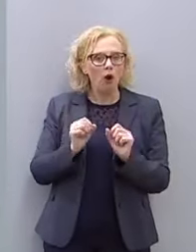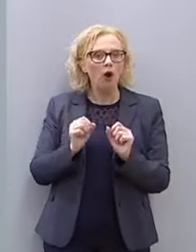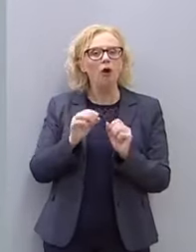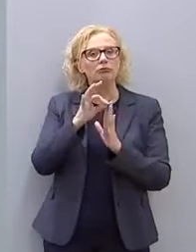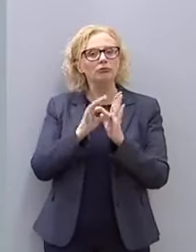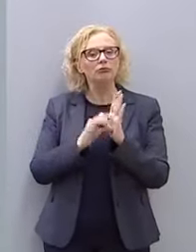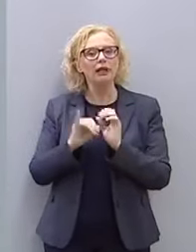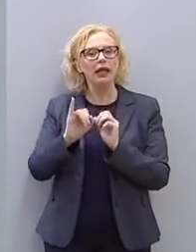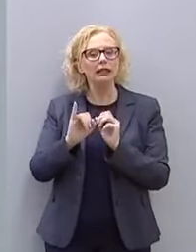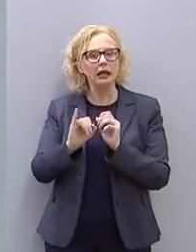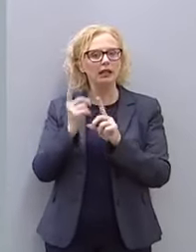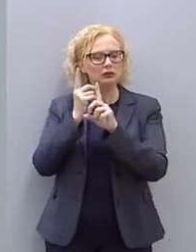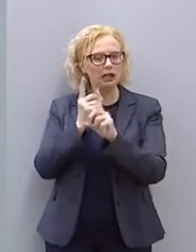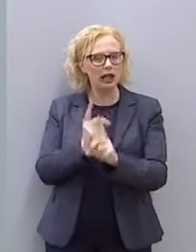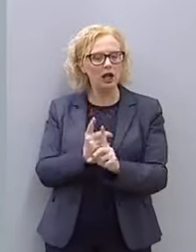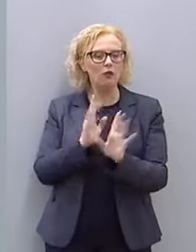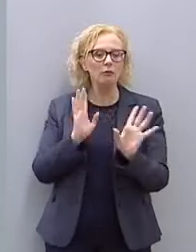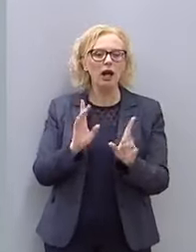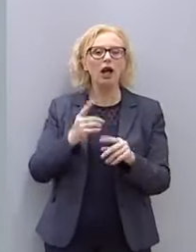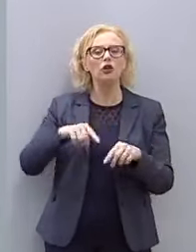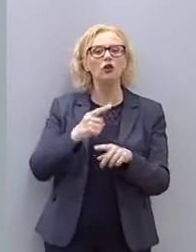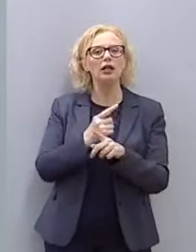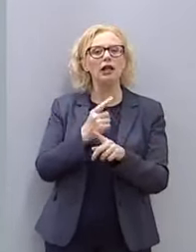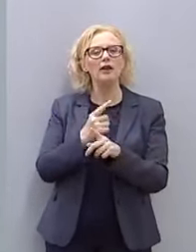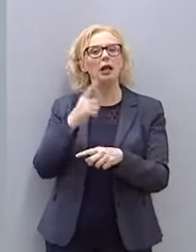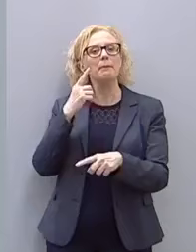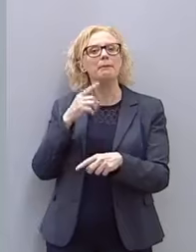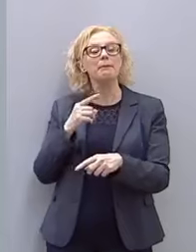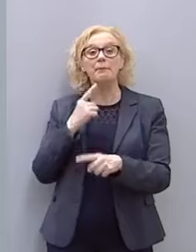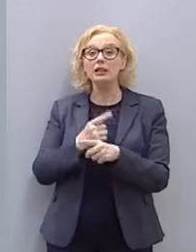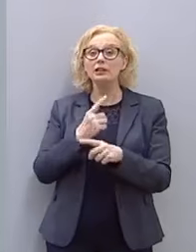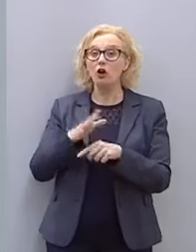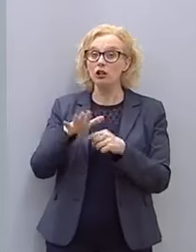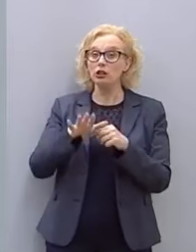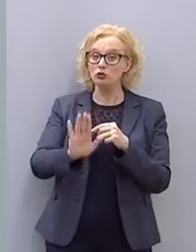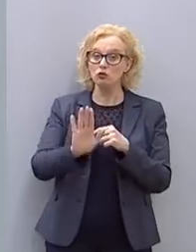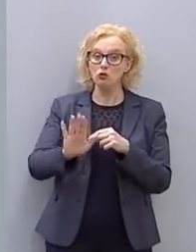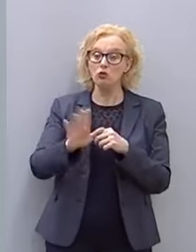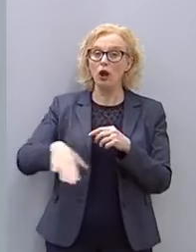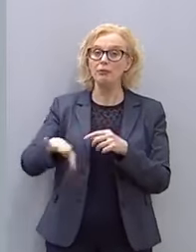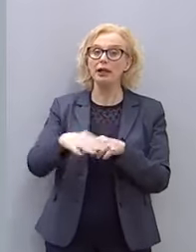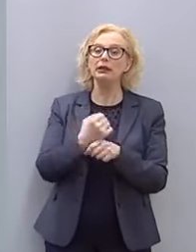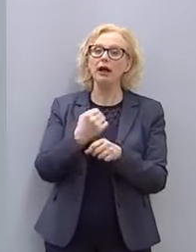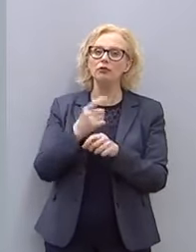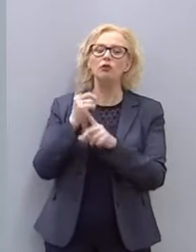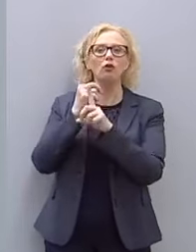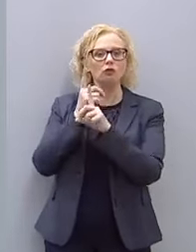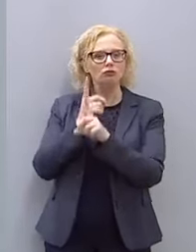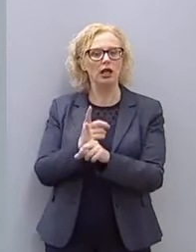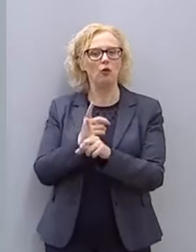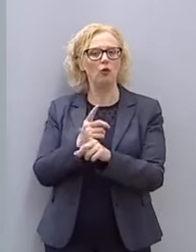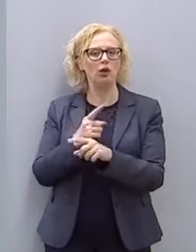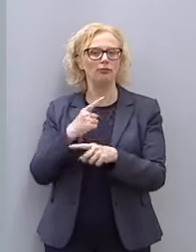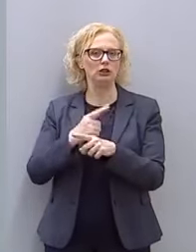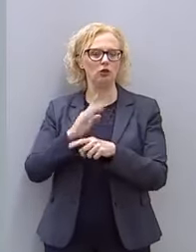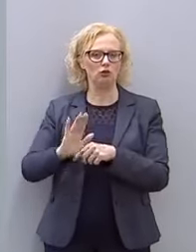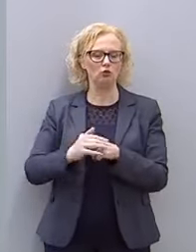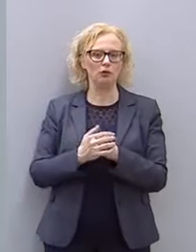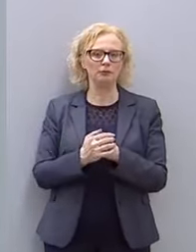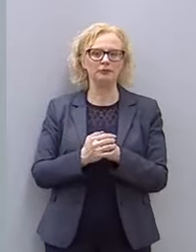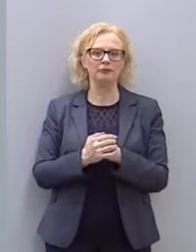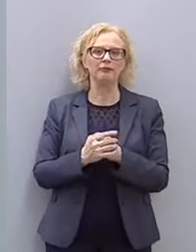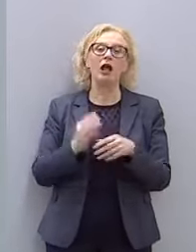cercheremo anche di venire incontro alle legittime richieste del mondo del mondo produttivo all'interno di quel